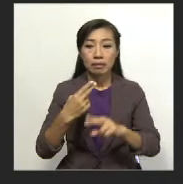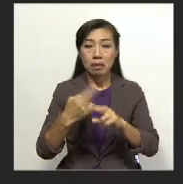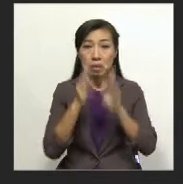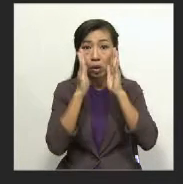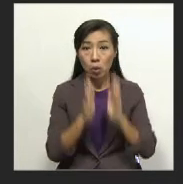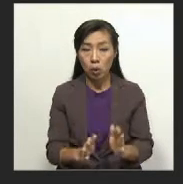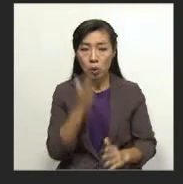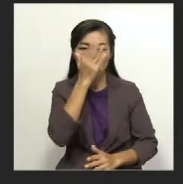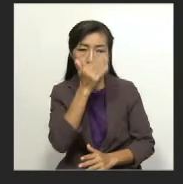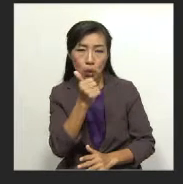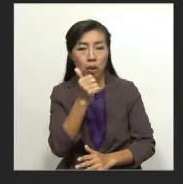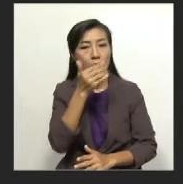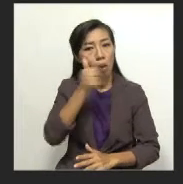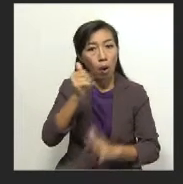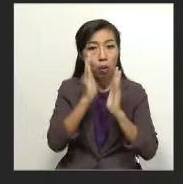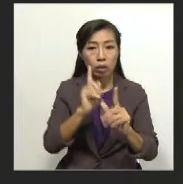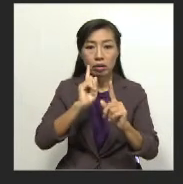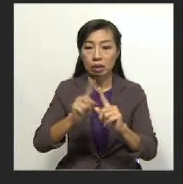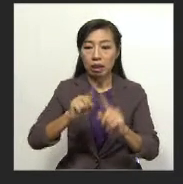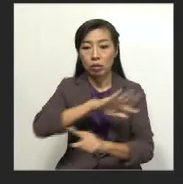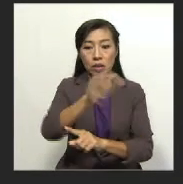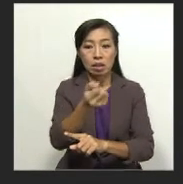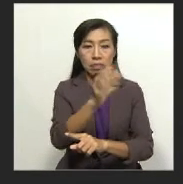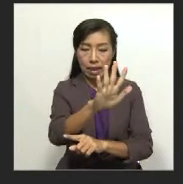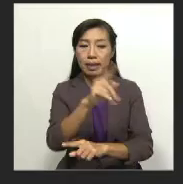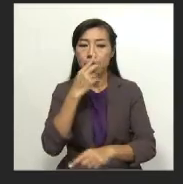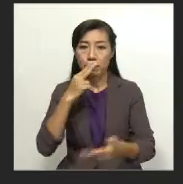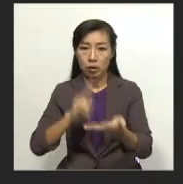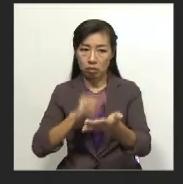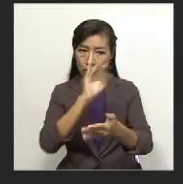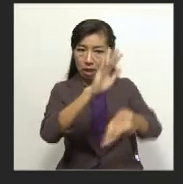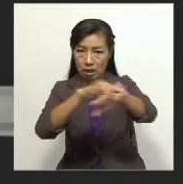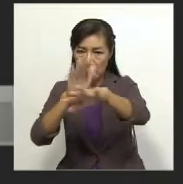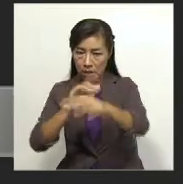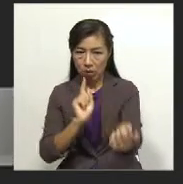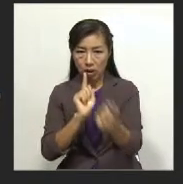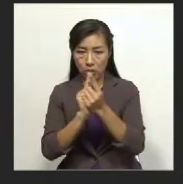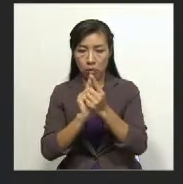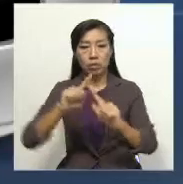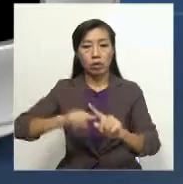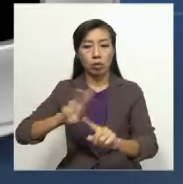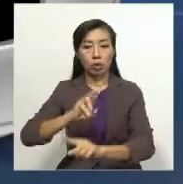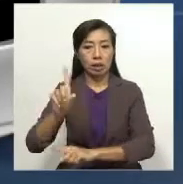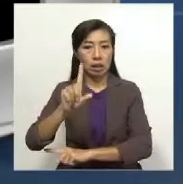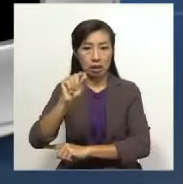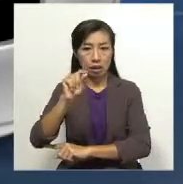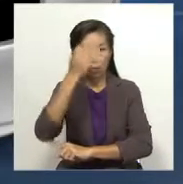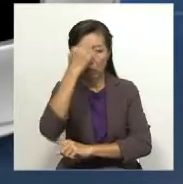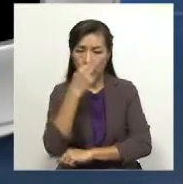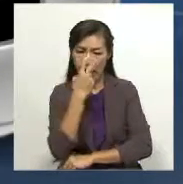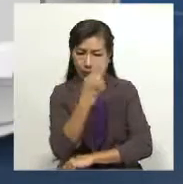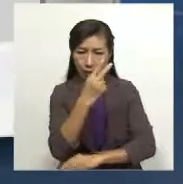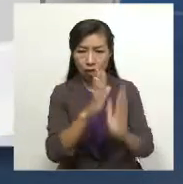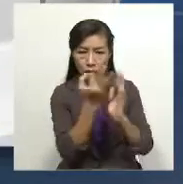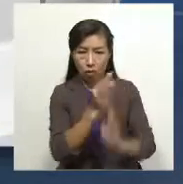อล15คนนะคะจะถูกออกหมายเรียกให้มาชี้แจงในวันที่20มิถุนายนนี้ค่ะเนื่องจากว่าไปโพสต์ข้อความ